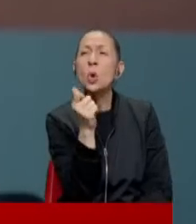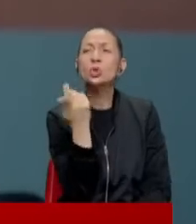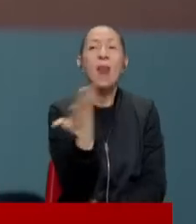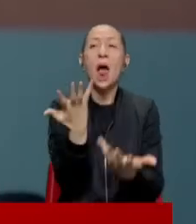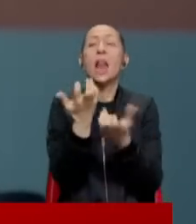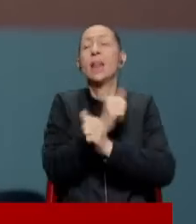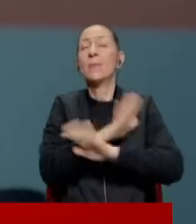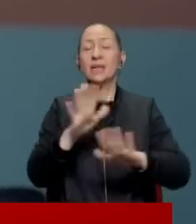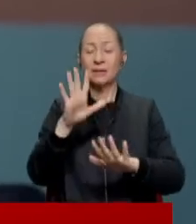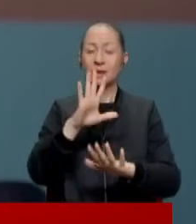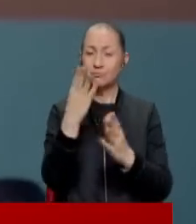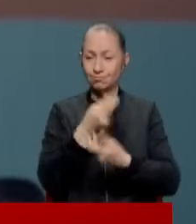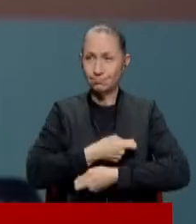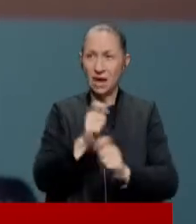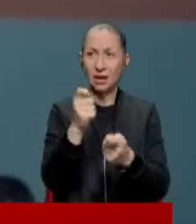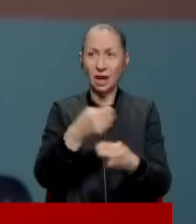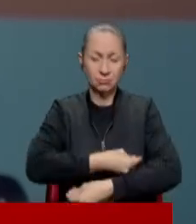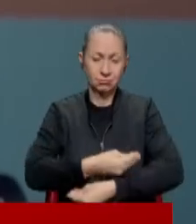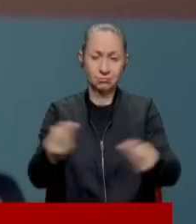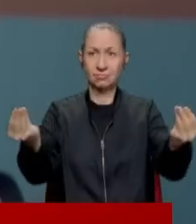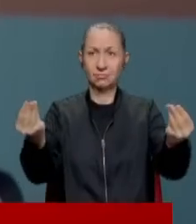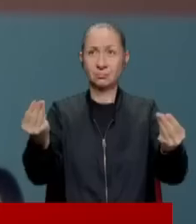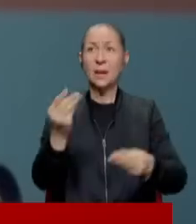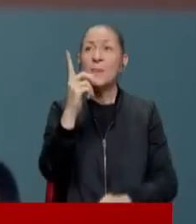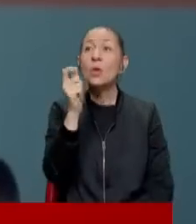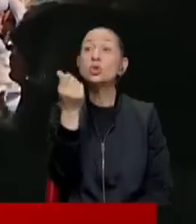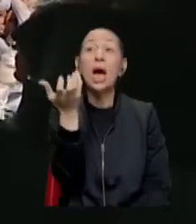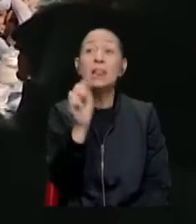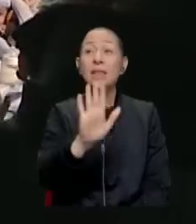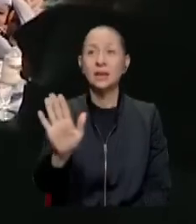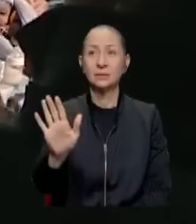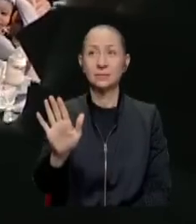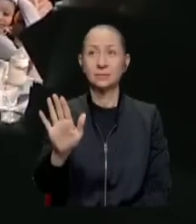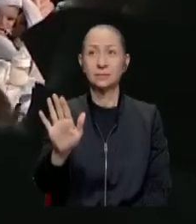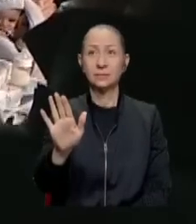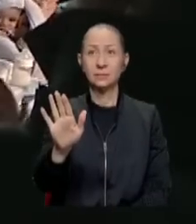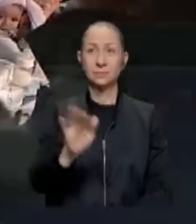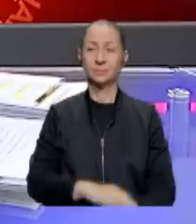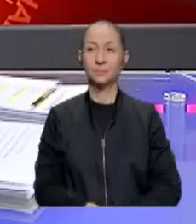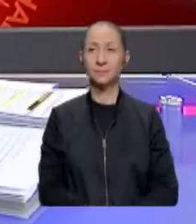almadan hepsini kendilerine teslim edeceğiz bir kuruş bile almadı